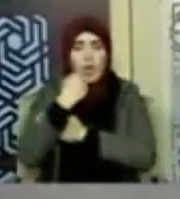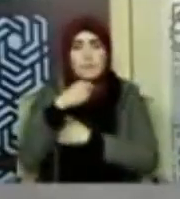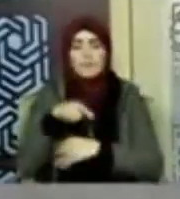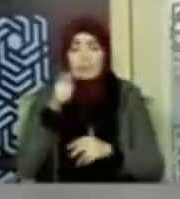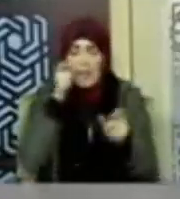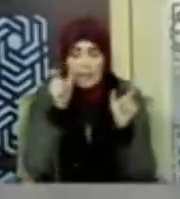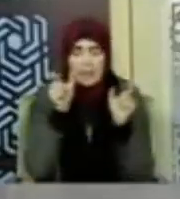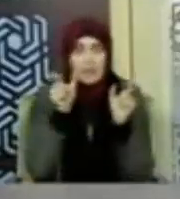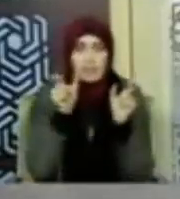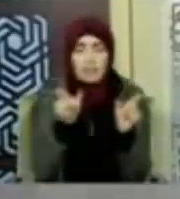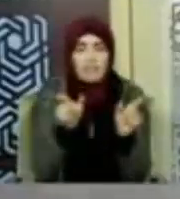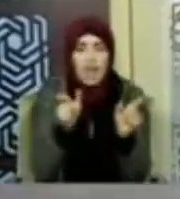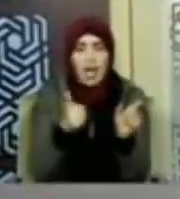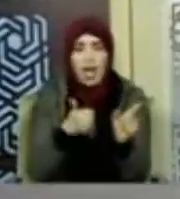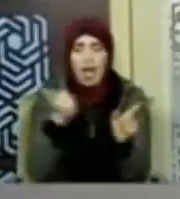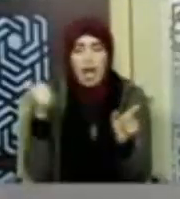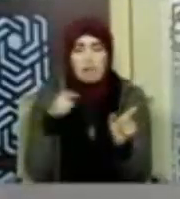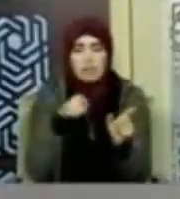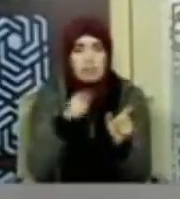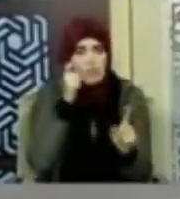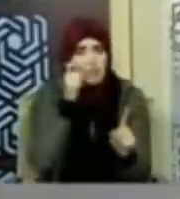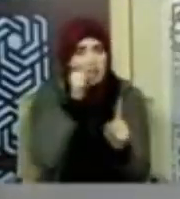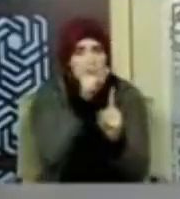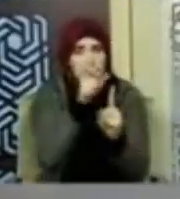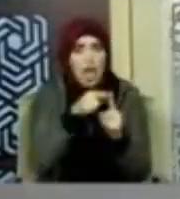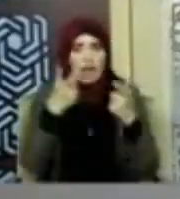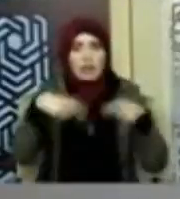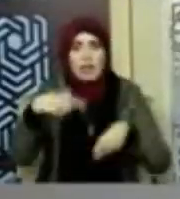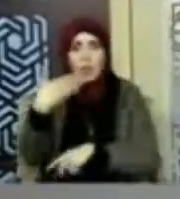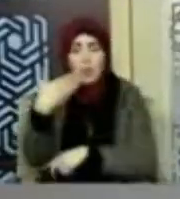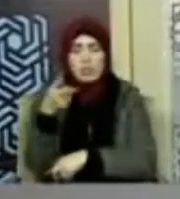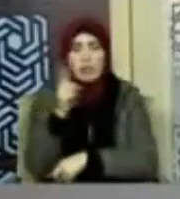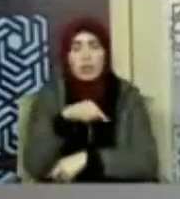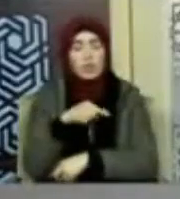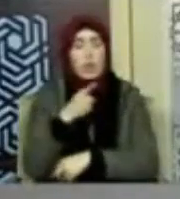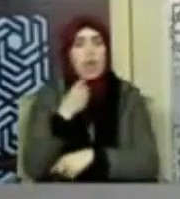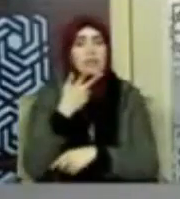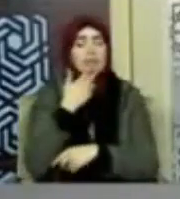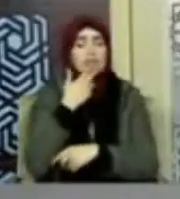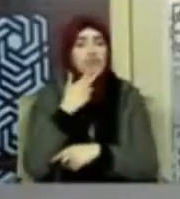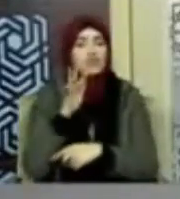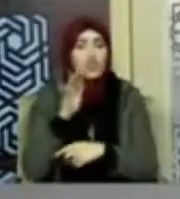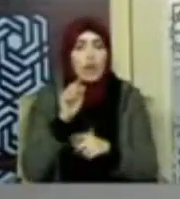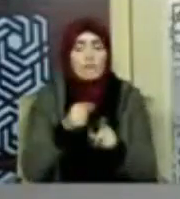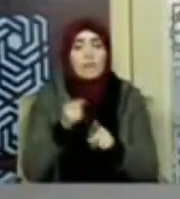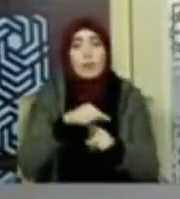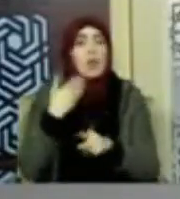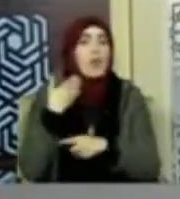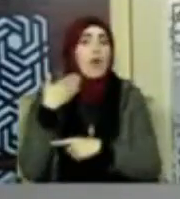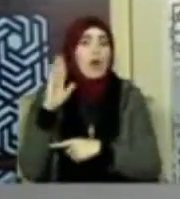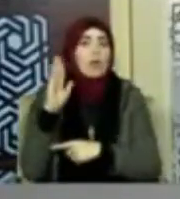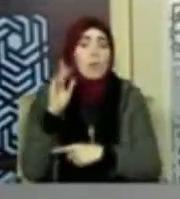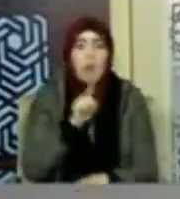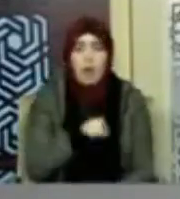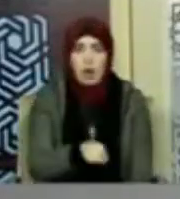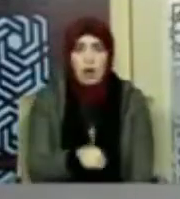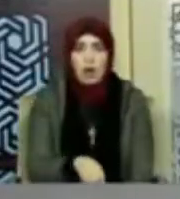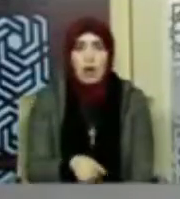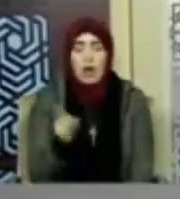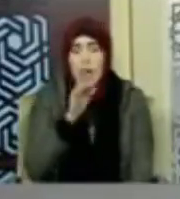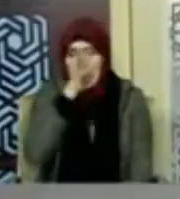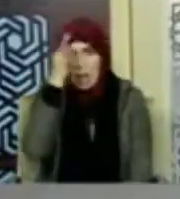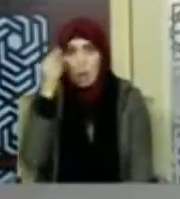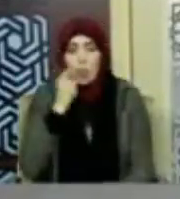عن الأوطان وعن العرض والكرامة، لو لم يأتي به دين